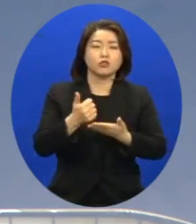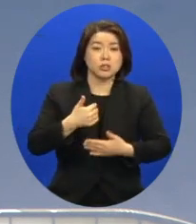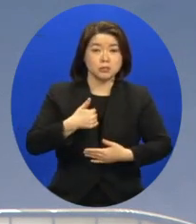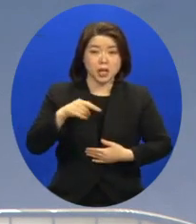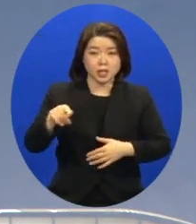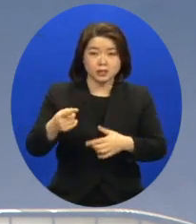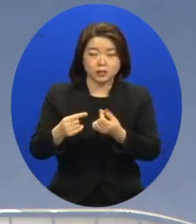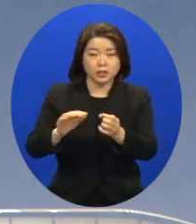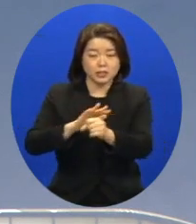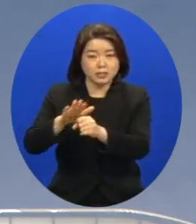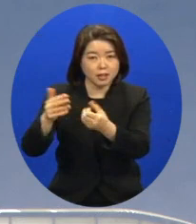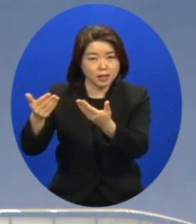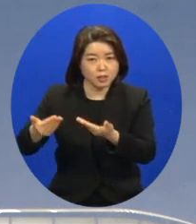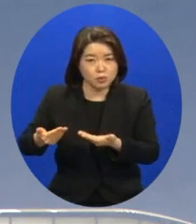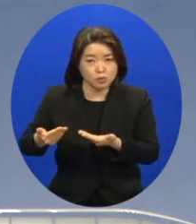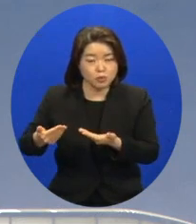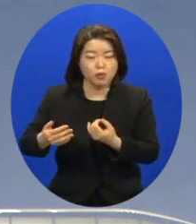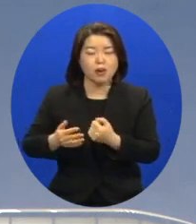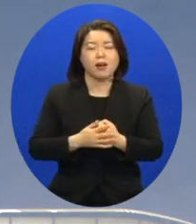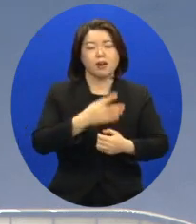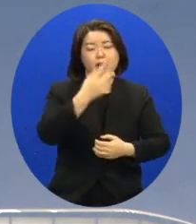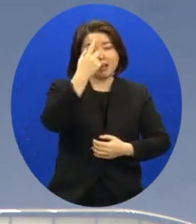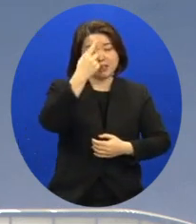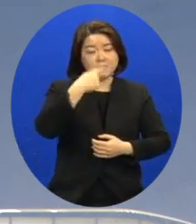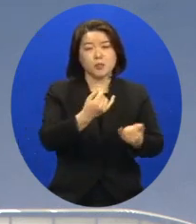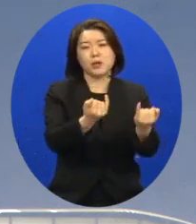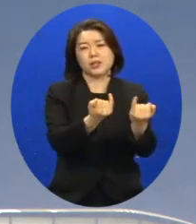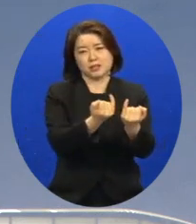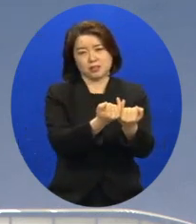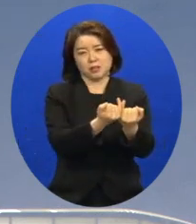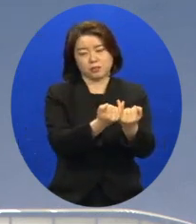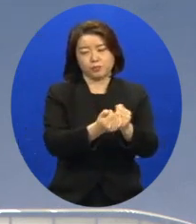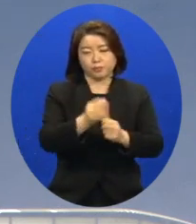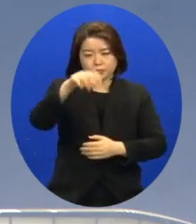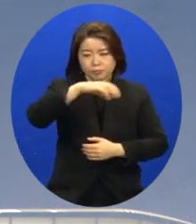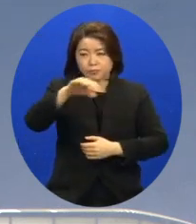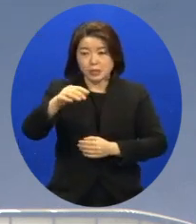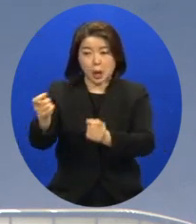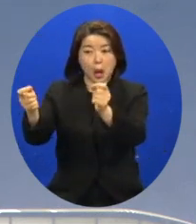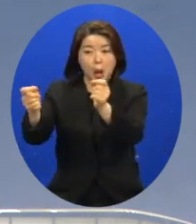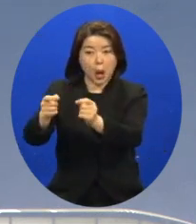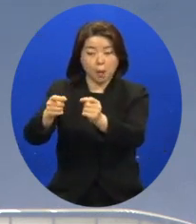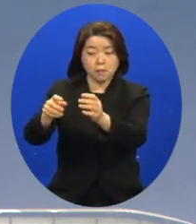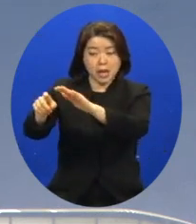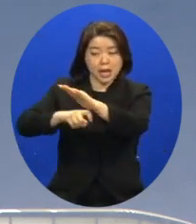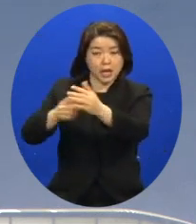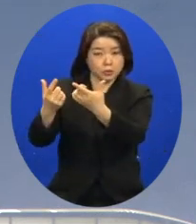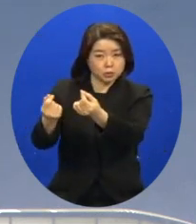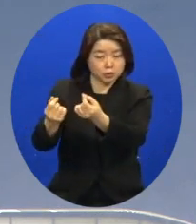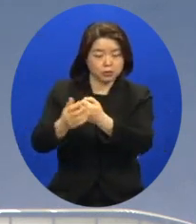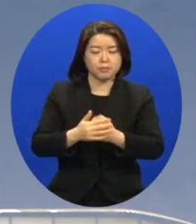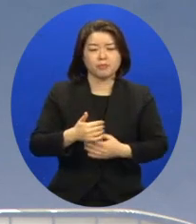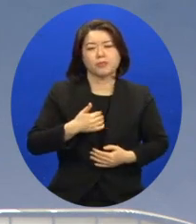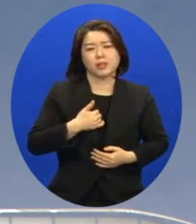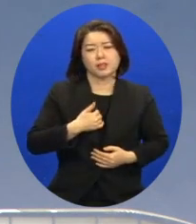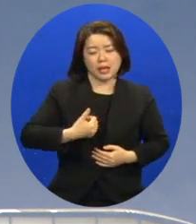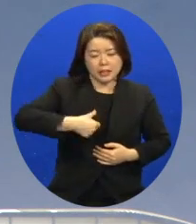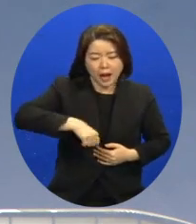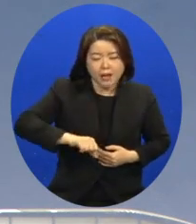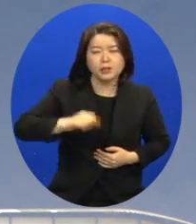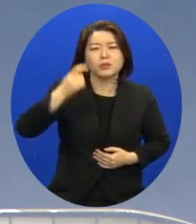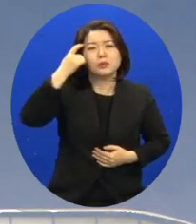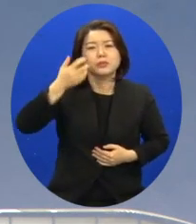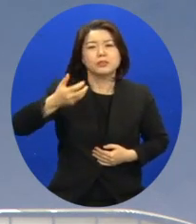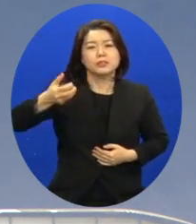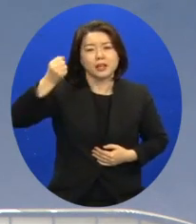그렇게 사랑하시는구나. 사마리아 여인처럼 십자가의 강도처럼 그렇게 나를 아들로 여기시는구나.